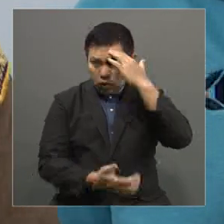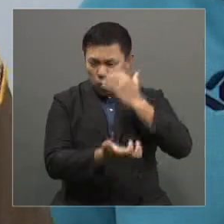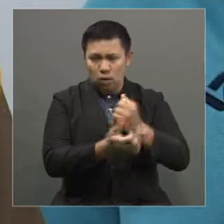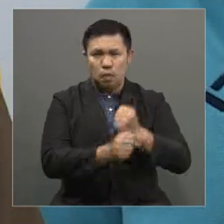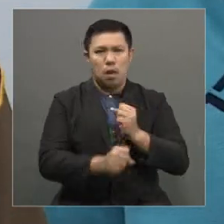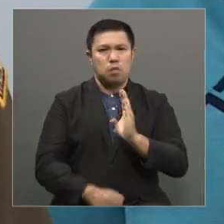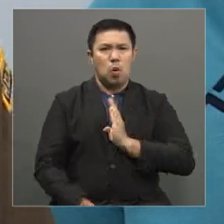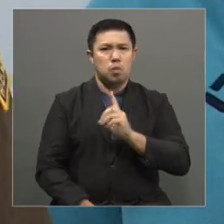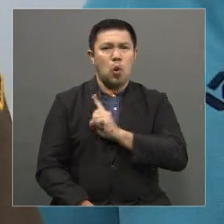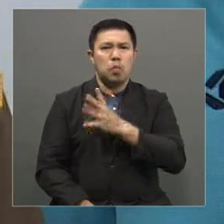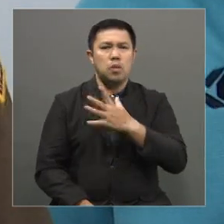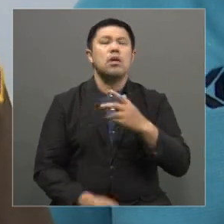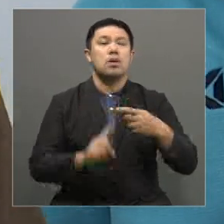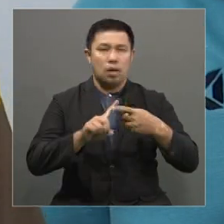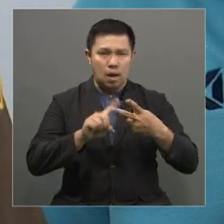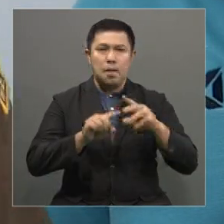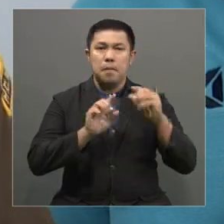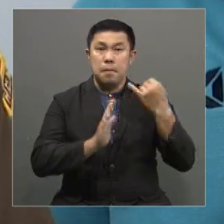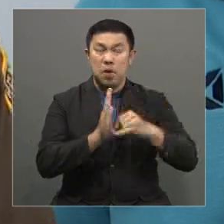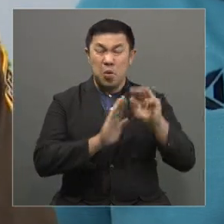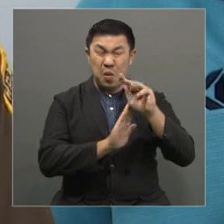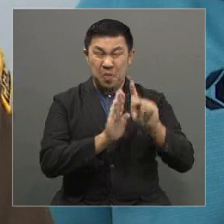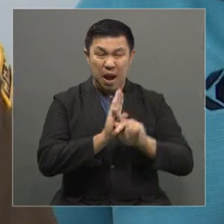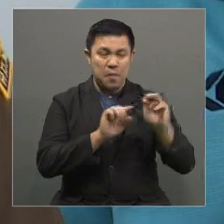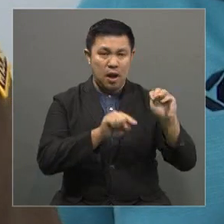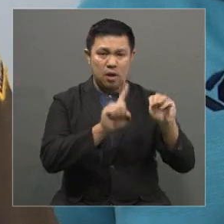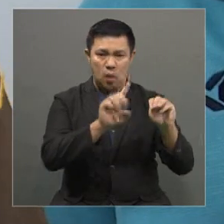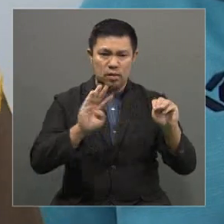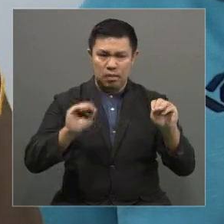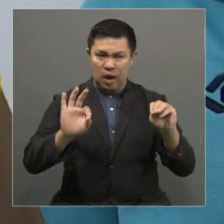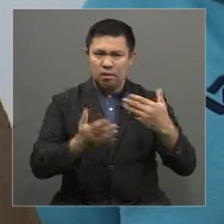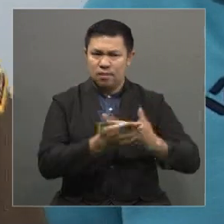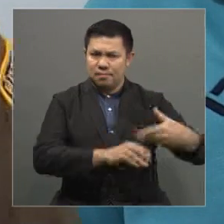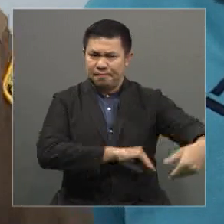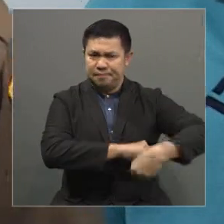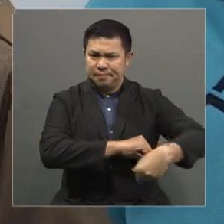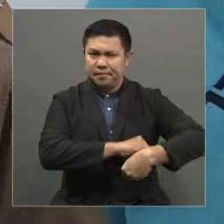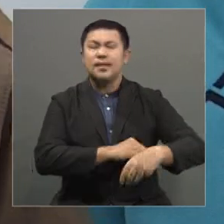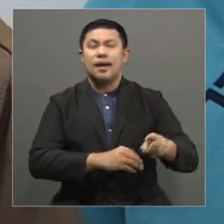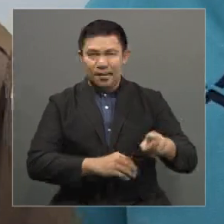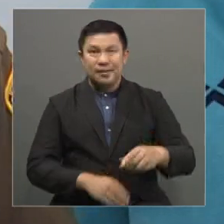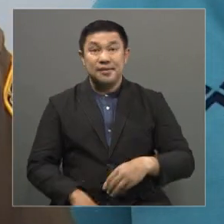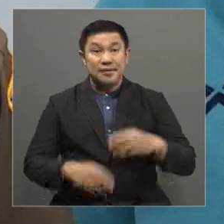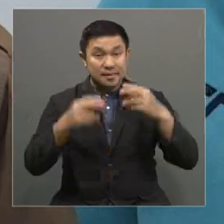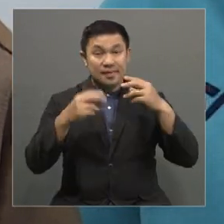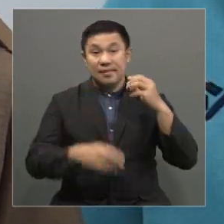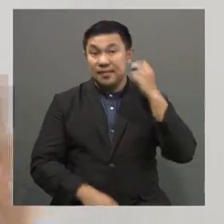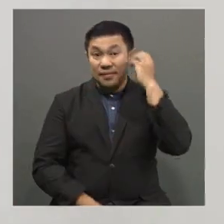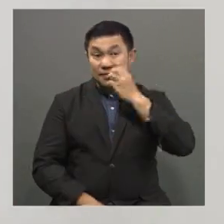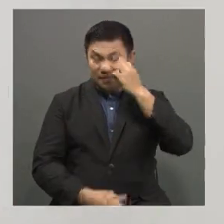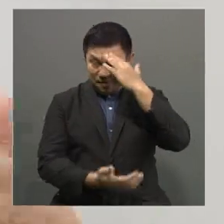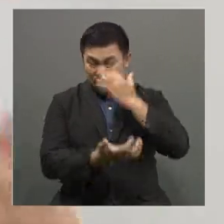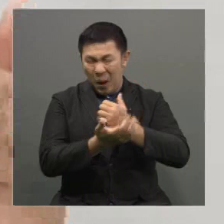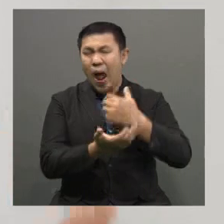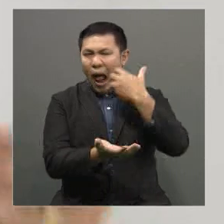คะและมาตรา 149เรียกรับผลประโยชน์ประเด็นทั้งหมดนี้เนี่ยบิ๊กโจ๊กไล่เรียงมาเลยย้อนไปตั้งแต่